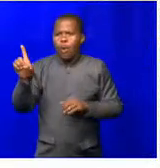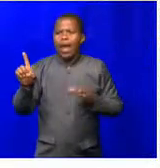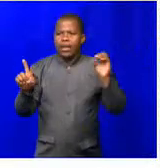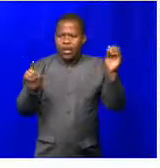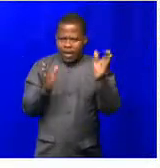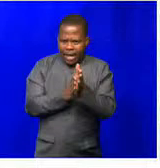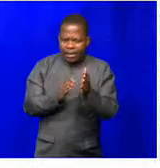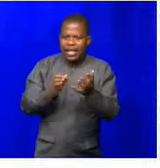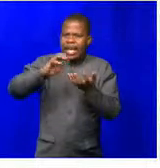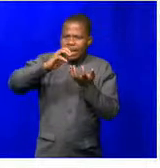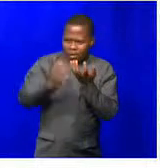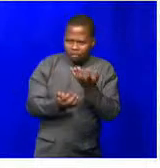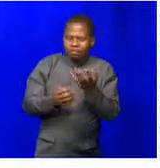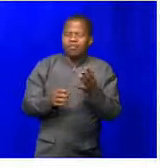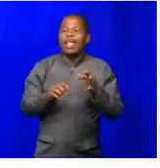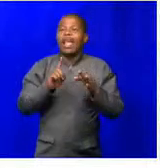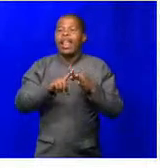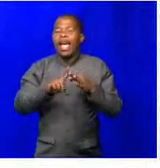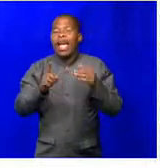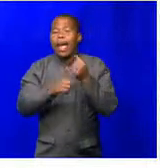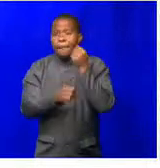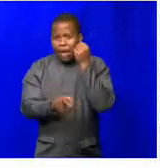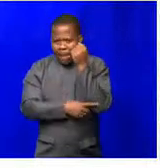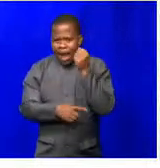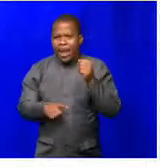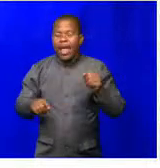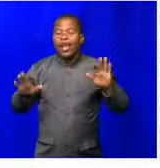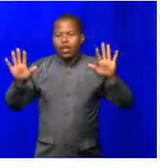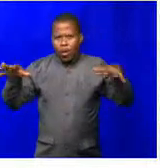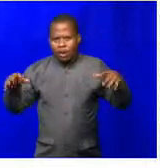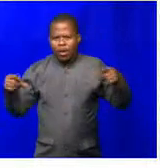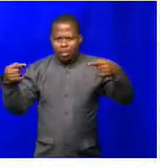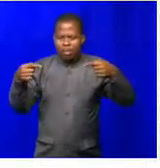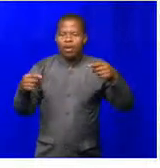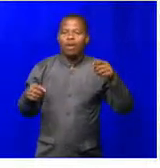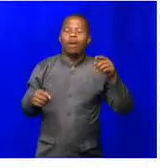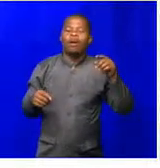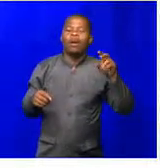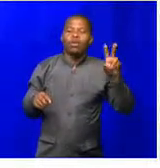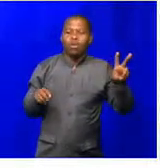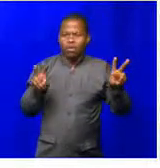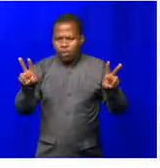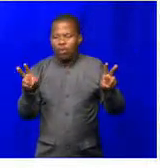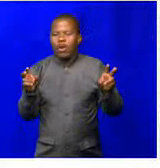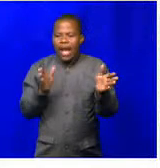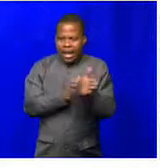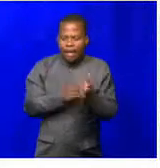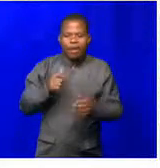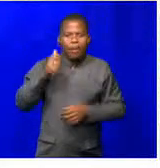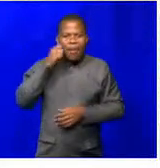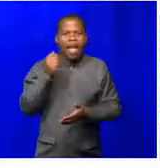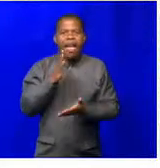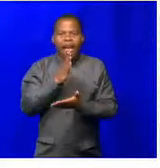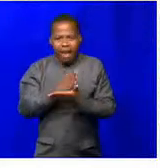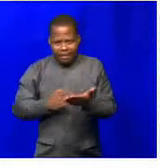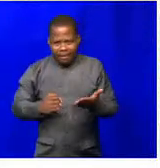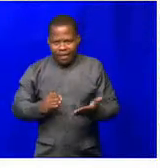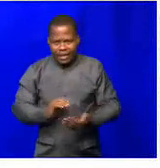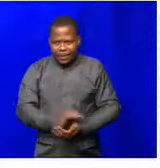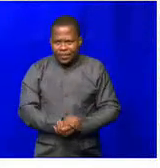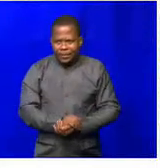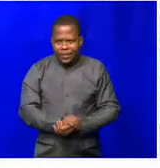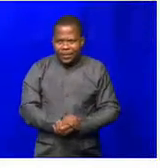kuThabankulu Kills ngeligolinye ecanzeni kwase kuthi-ke imbabane yeSolos yadlala ngekulingana neDenver Sundowns ngamagoli lamabili kulamabili.